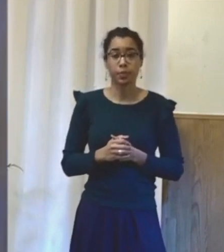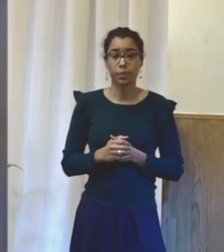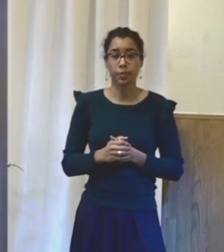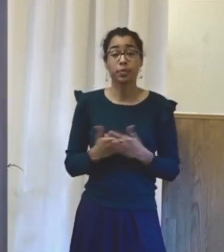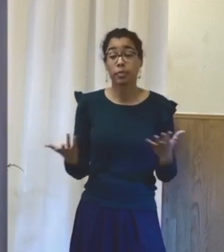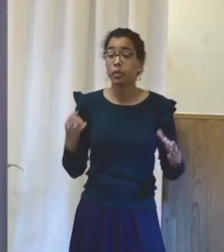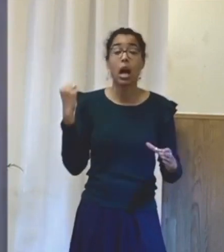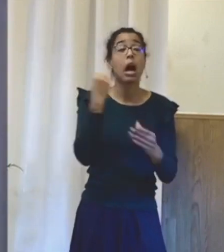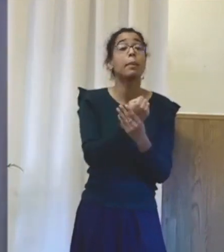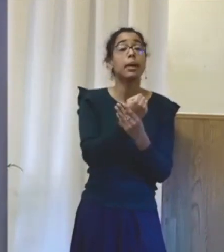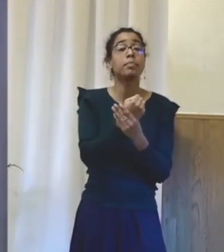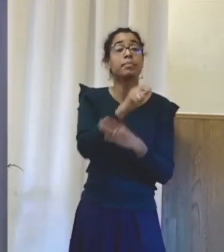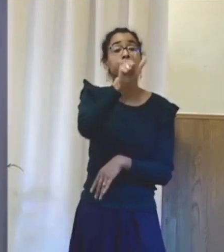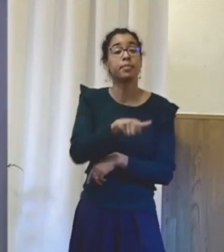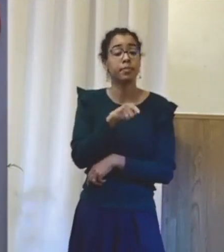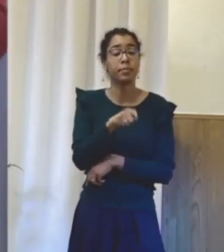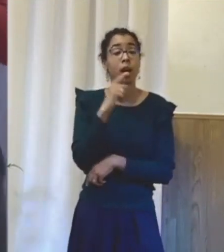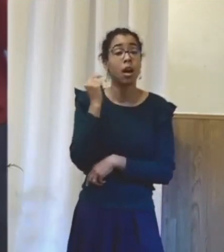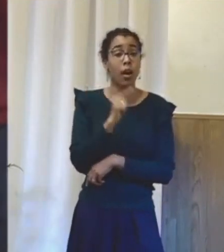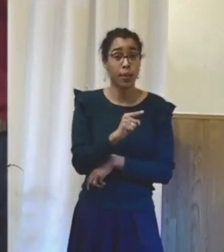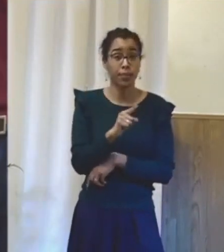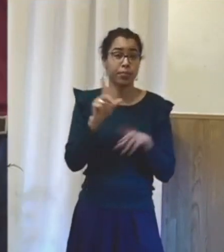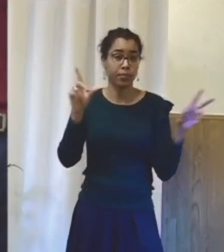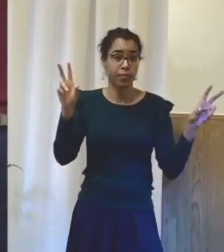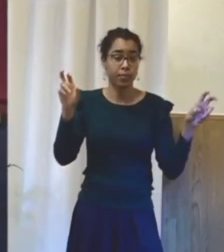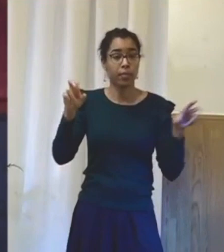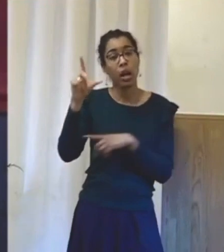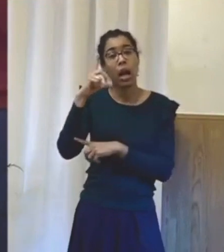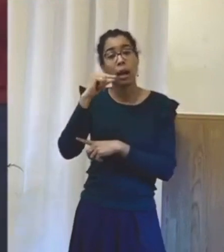Et Abraham, cet homme qui est le père de la foi.